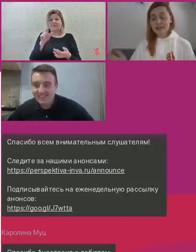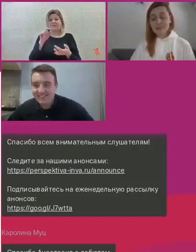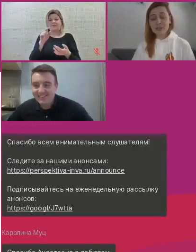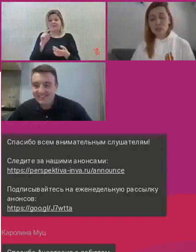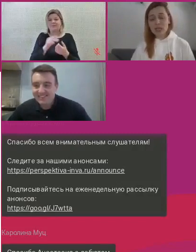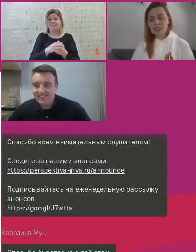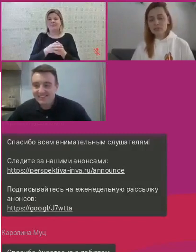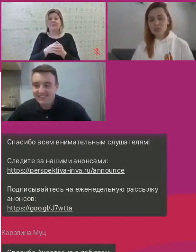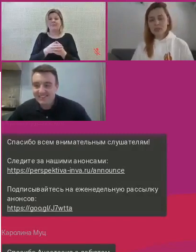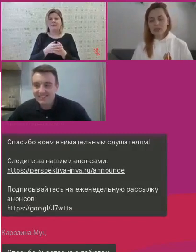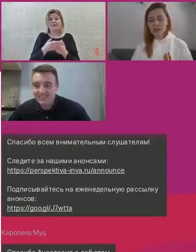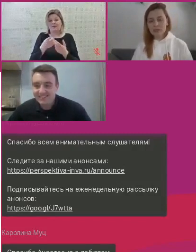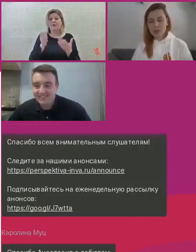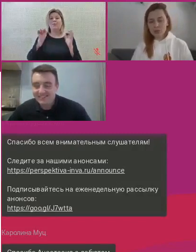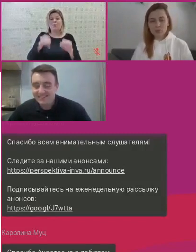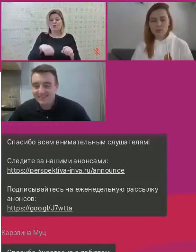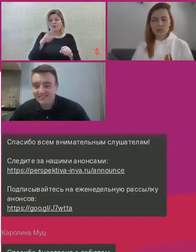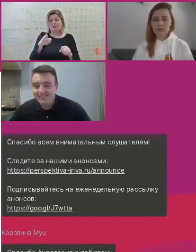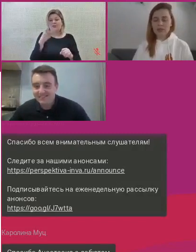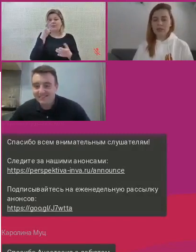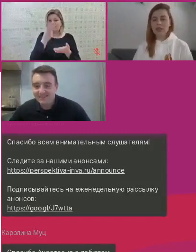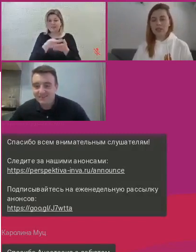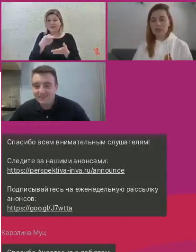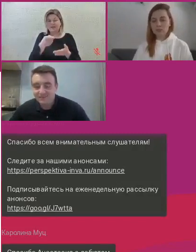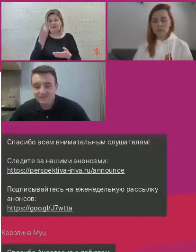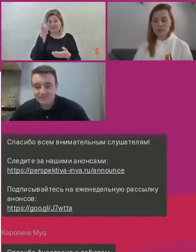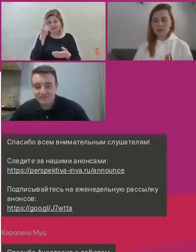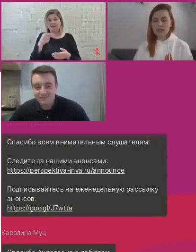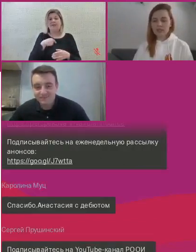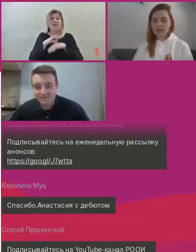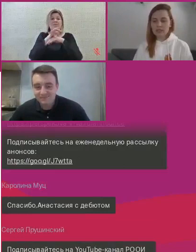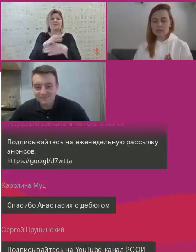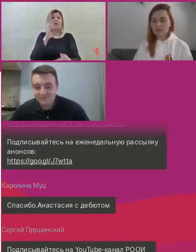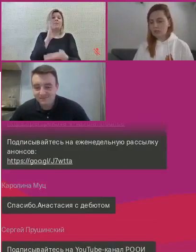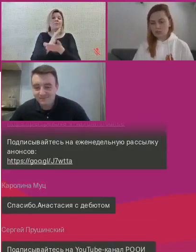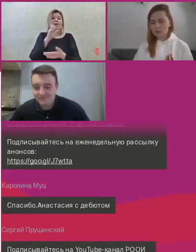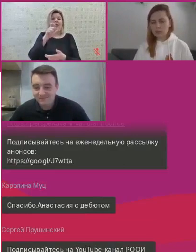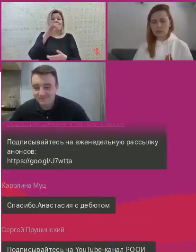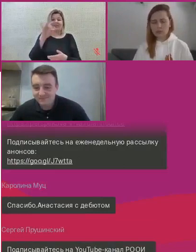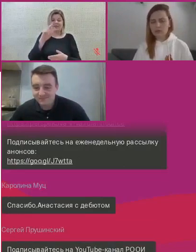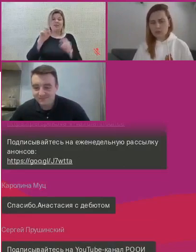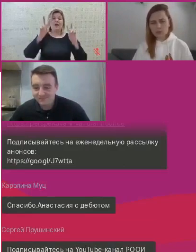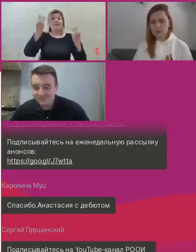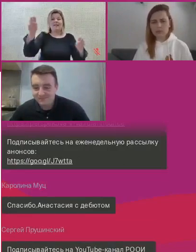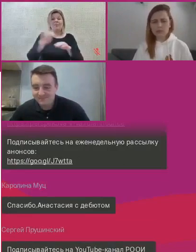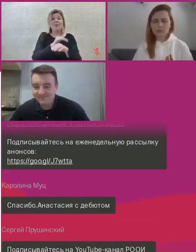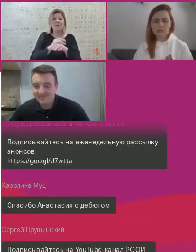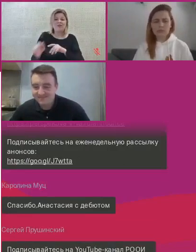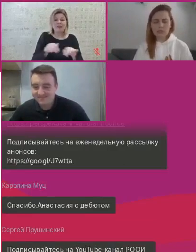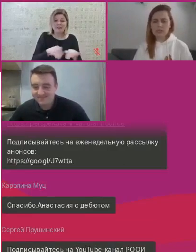Да, подключайтесь, можете. Я провожу тоже прямые эфиры иногда на тему благотворительности, ну, и партнер. Ну, в